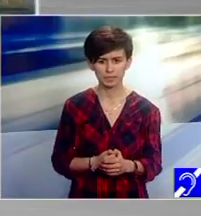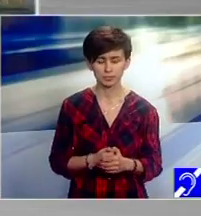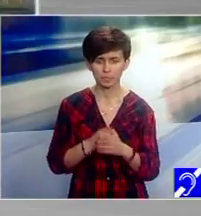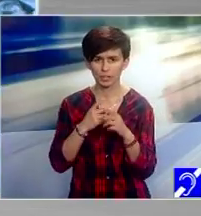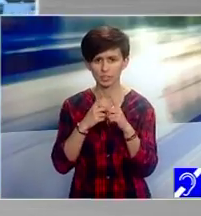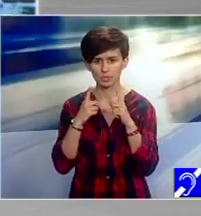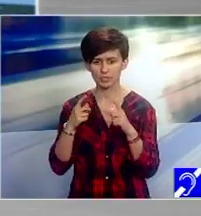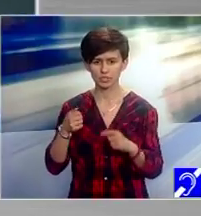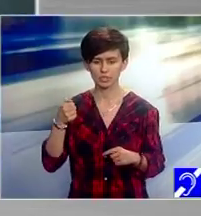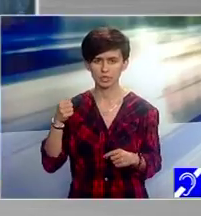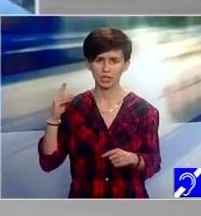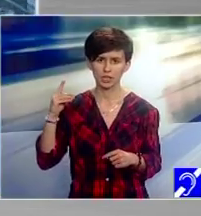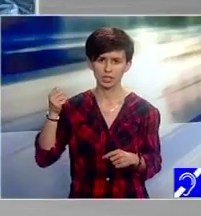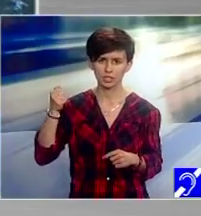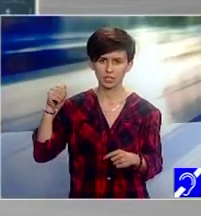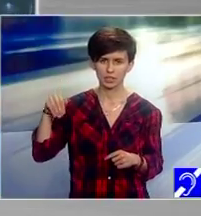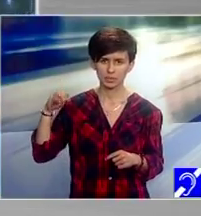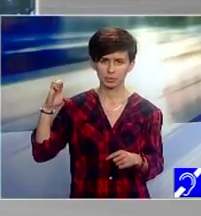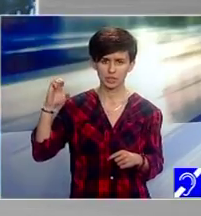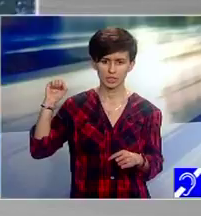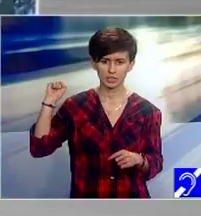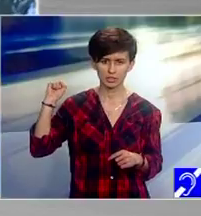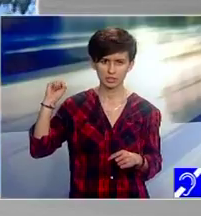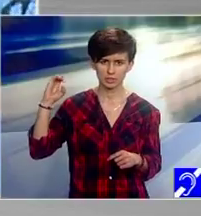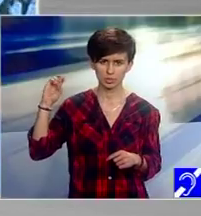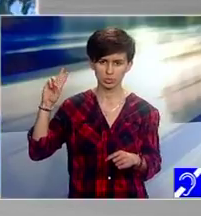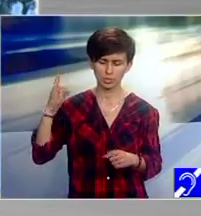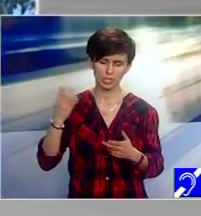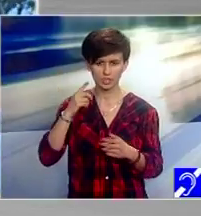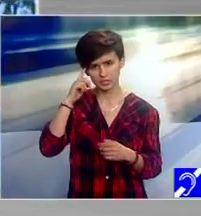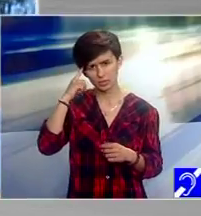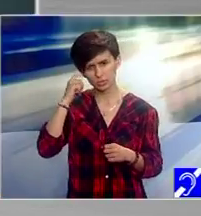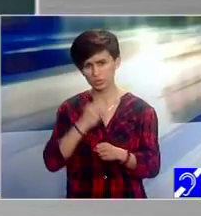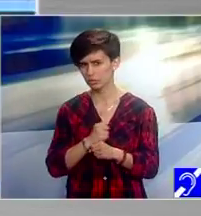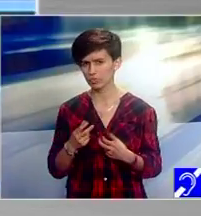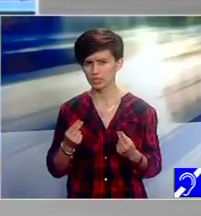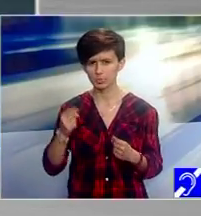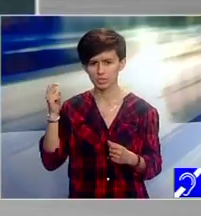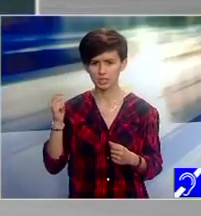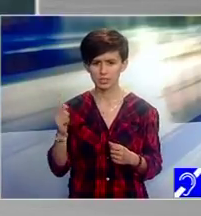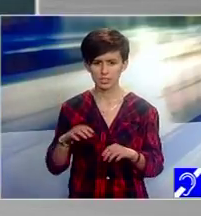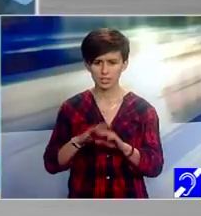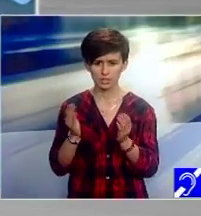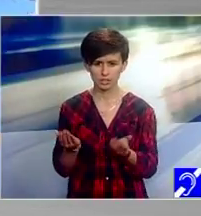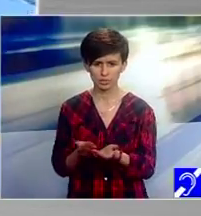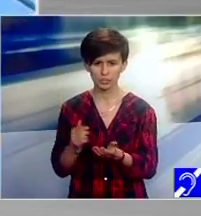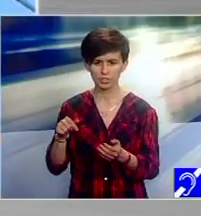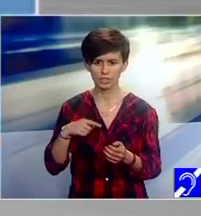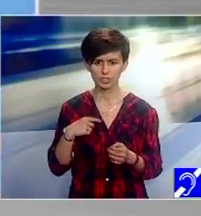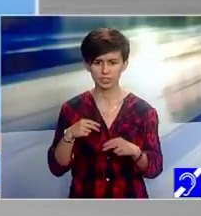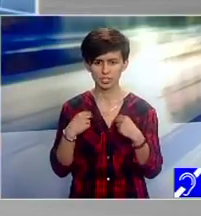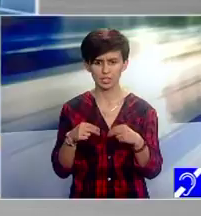profesor Adamescu, care este cunoscut nu doar în România, ci în foarte, foarte multe țări din lume și aceste exemple sunt exemple